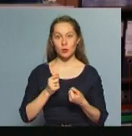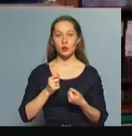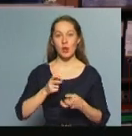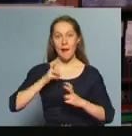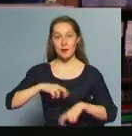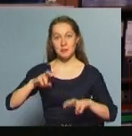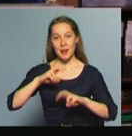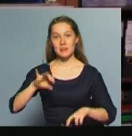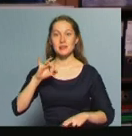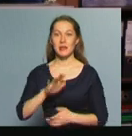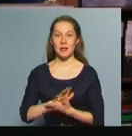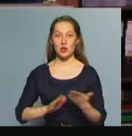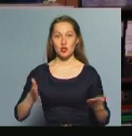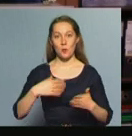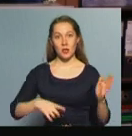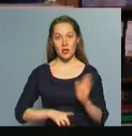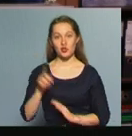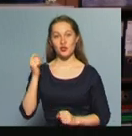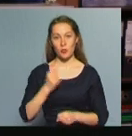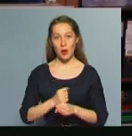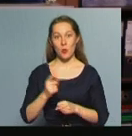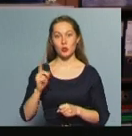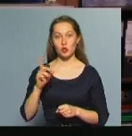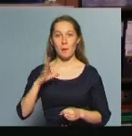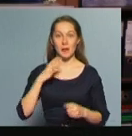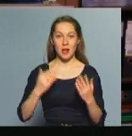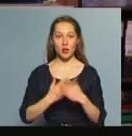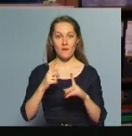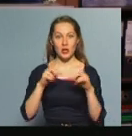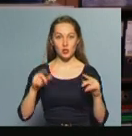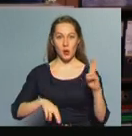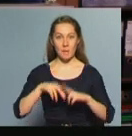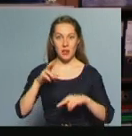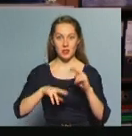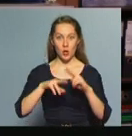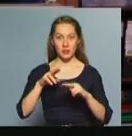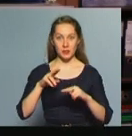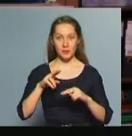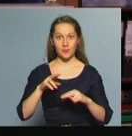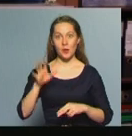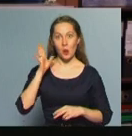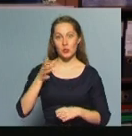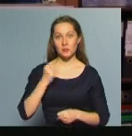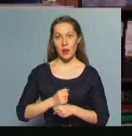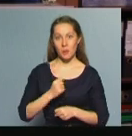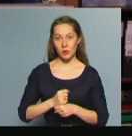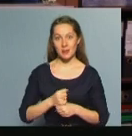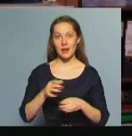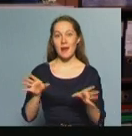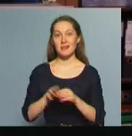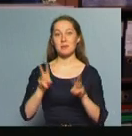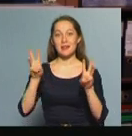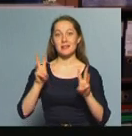госэкспертиза, и дальше мы начнем работу над тем, чтобы эта новая школа была построена. Будем работать и с Министерством